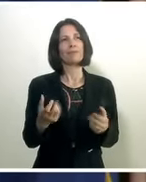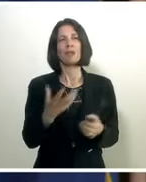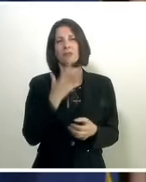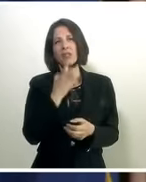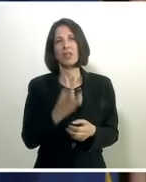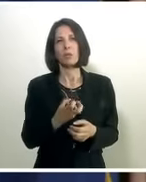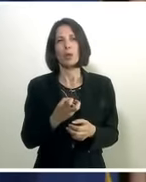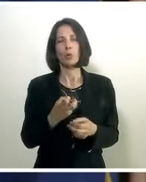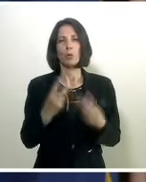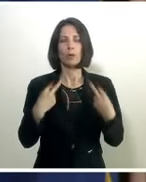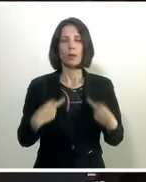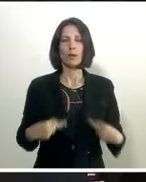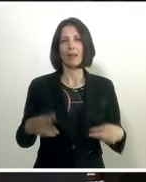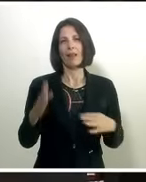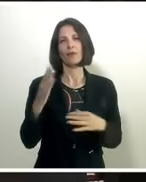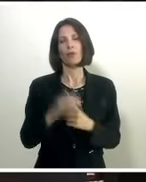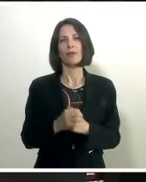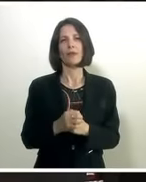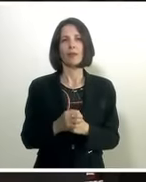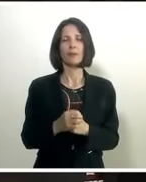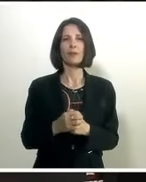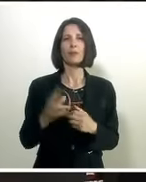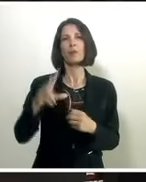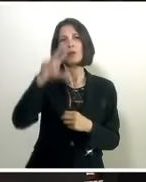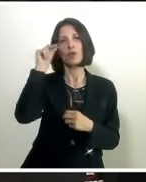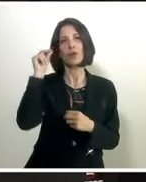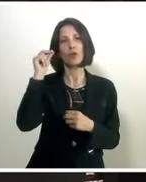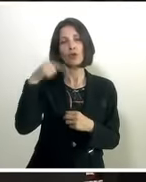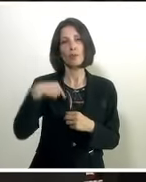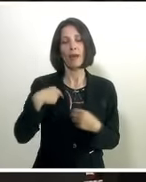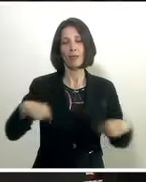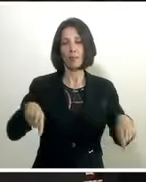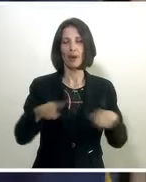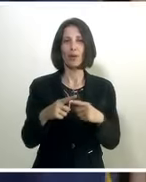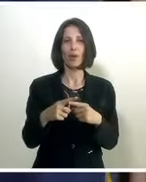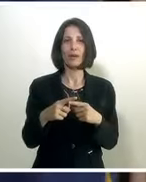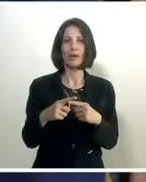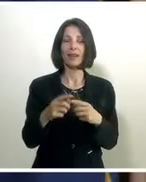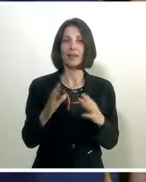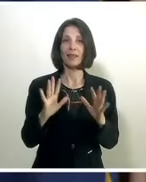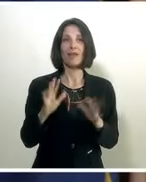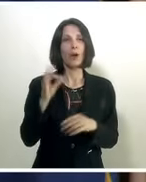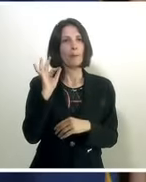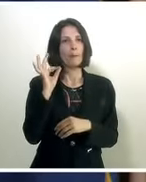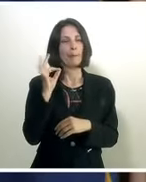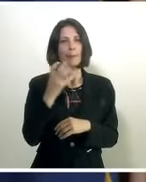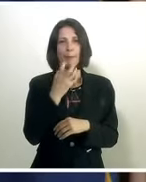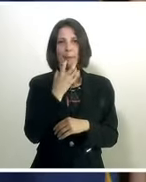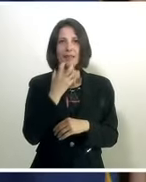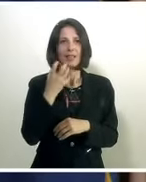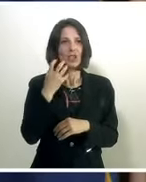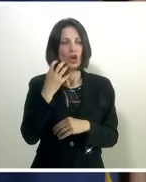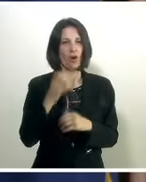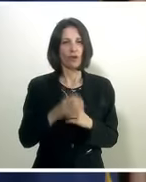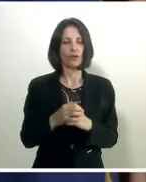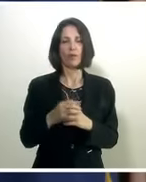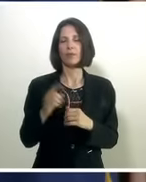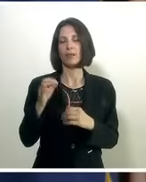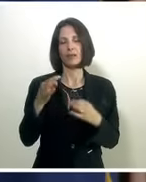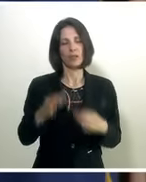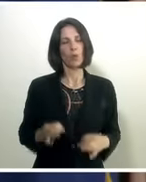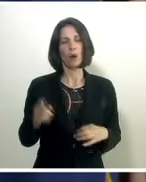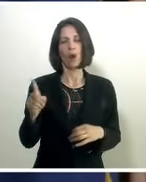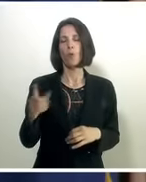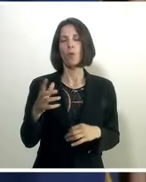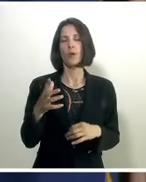riconoscimento per noi oggi è davvero prezioso perché sono sicura che lui ne sarebbe stato felicissimo